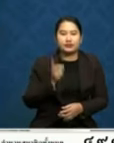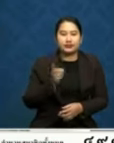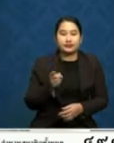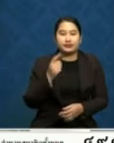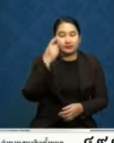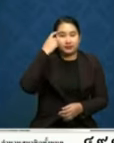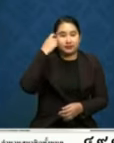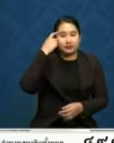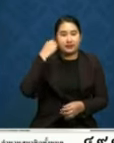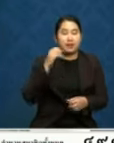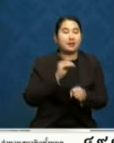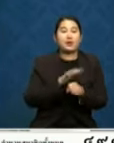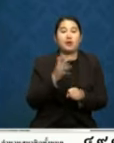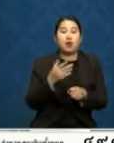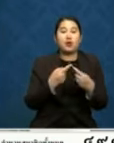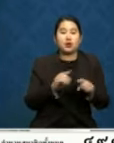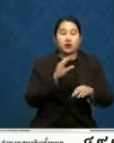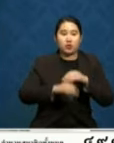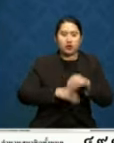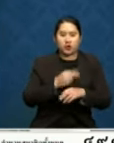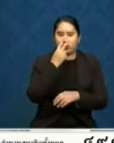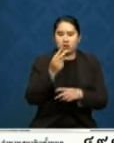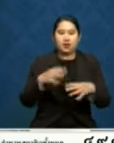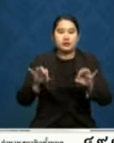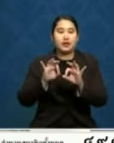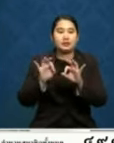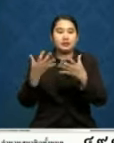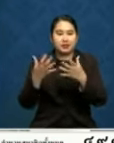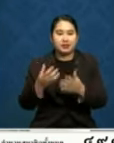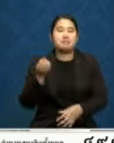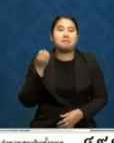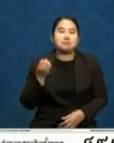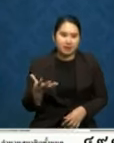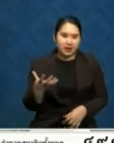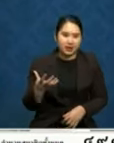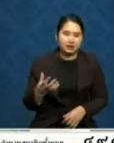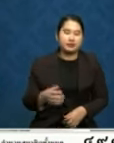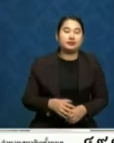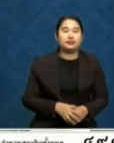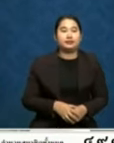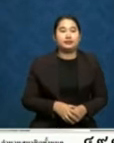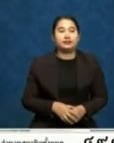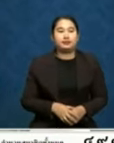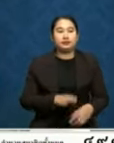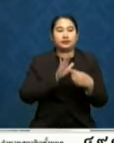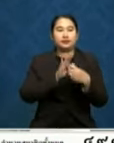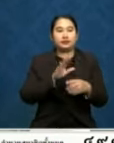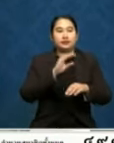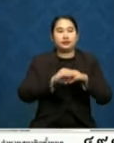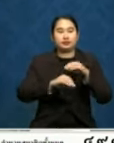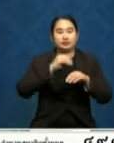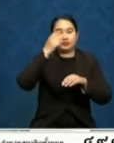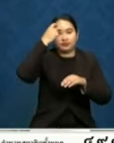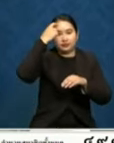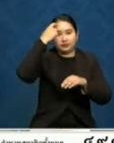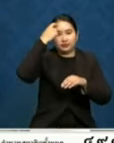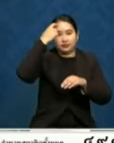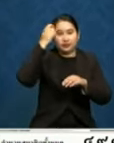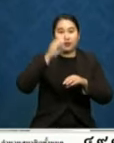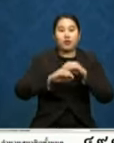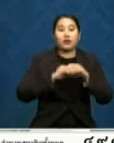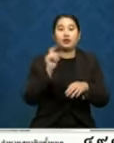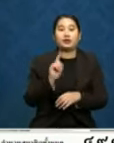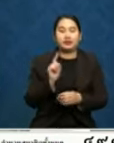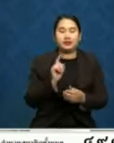ไม่เพียงพอแต่บางโครงการที่ไม่จำเป็นนะครับก็เยอะมากจริงๆนะครับอย่างโครงการแรกที่ผมได้บอก